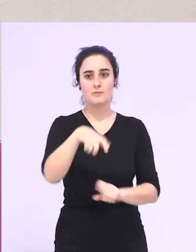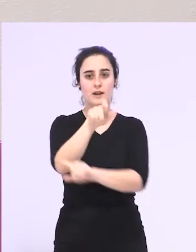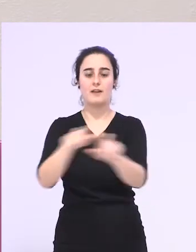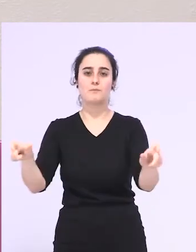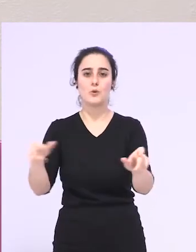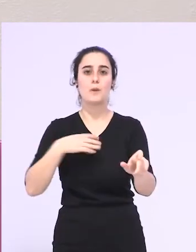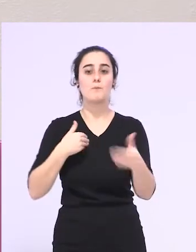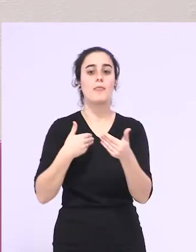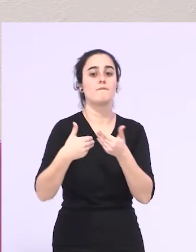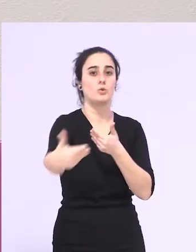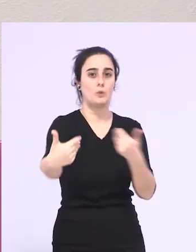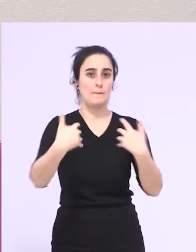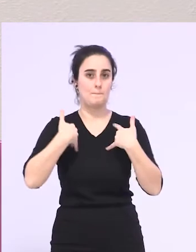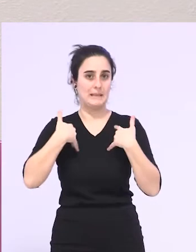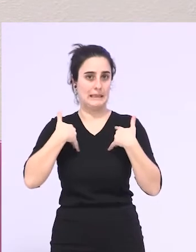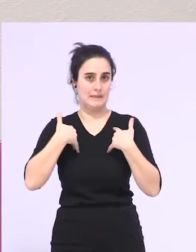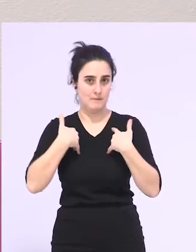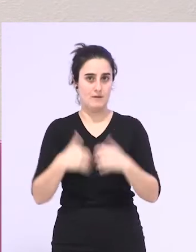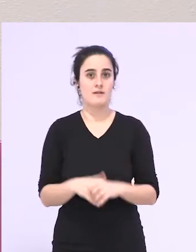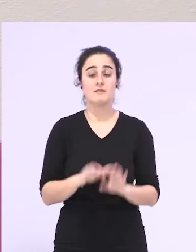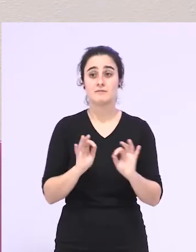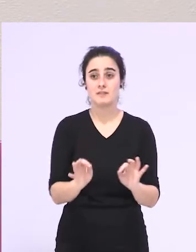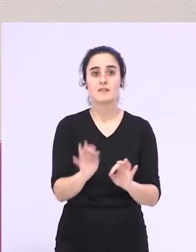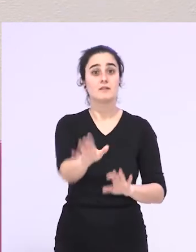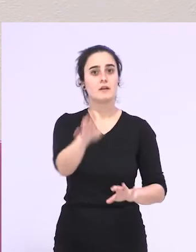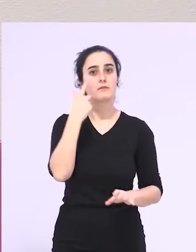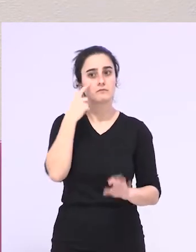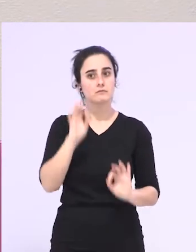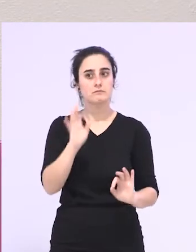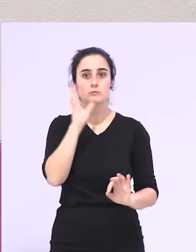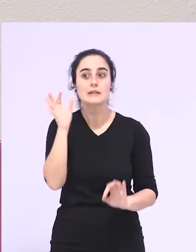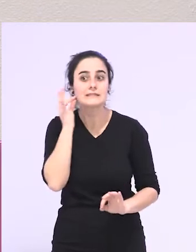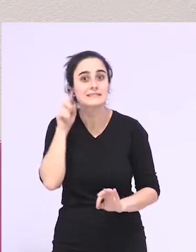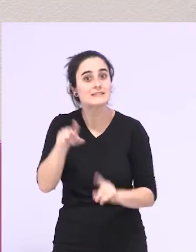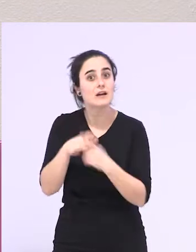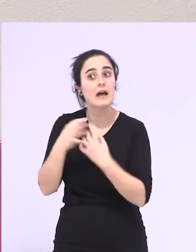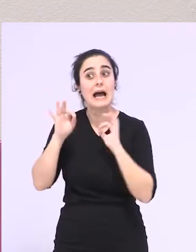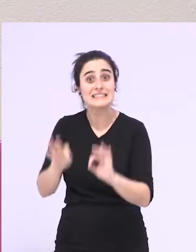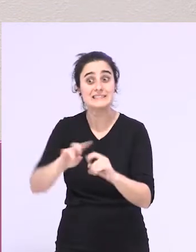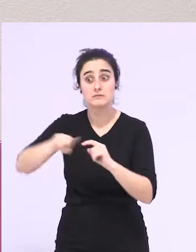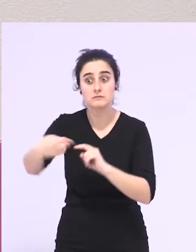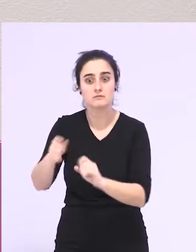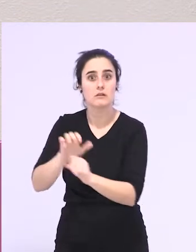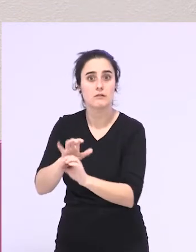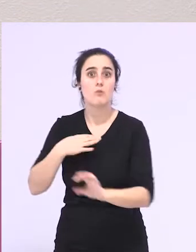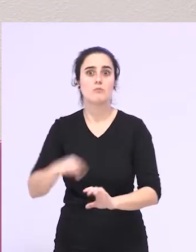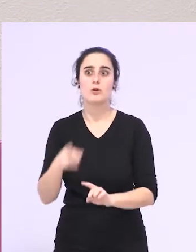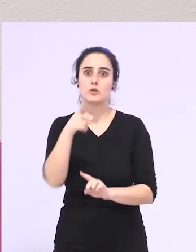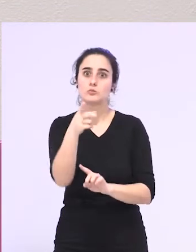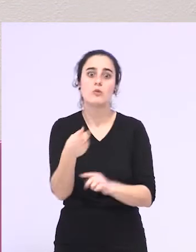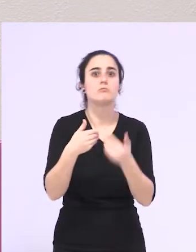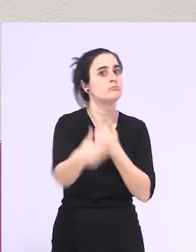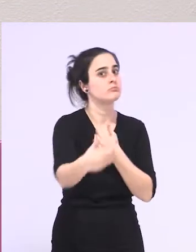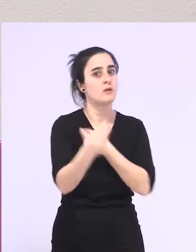ez? Nolabait markatzen dizulako kontuz, neska honek hau egintzun eta eraso bat sufrituzun, ondorioz zuk etzazu egin, ez? Mezua